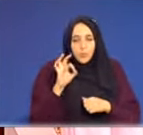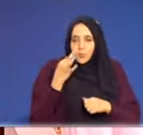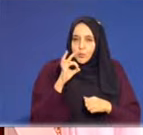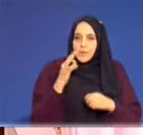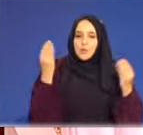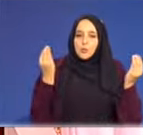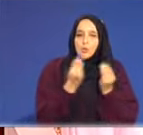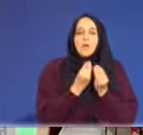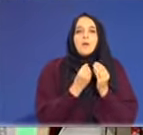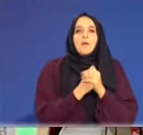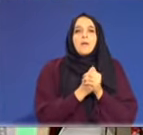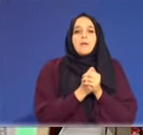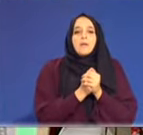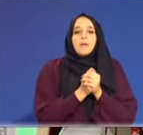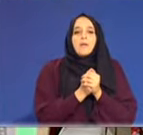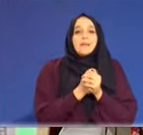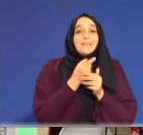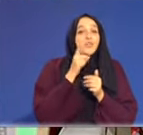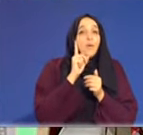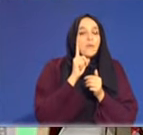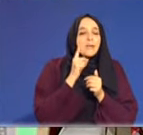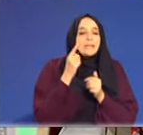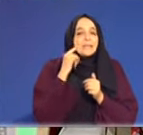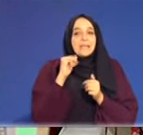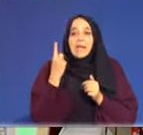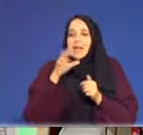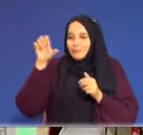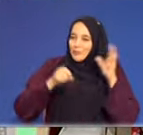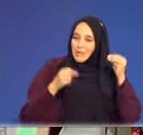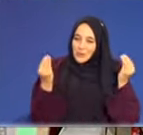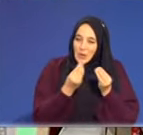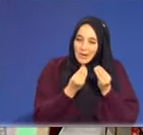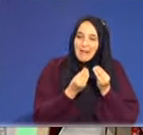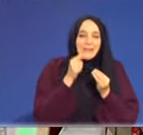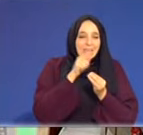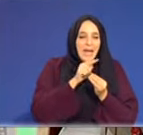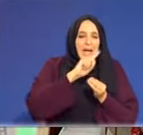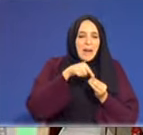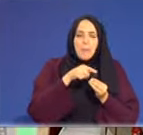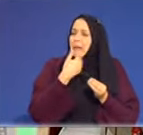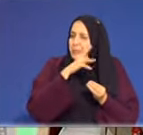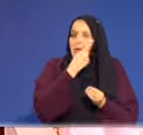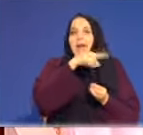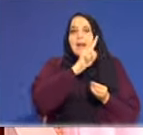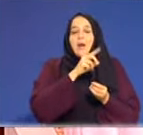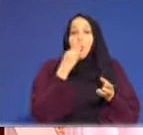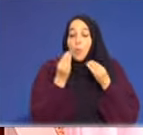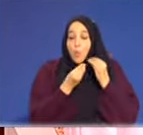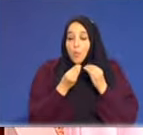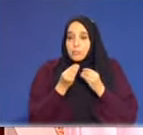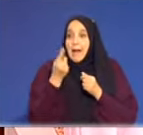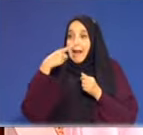جائز بين المسلمين إلا صلحا حرم حلالا أو أحل